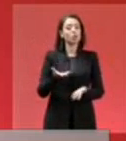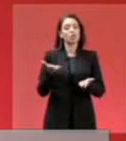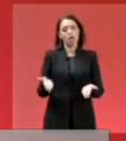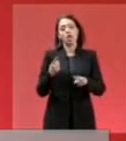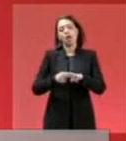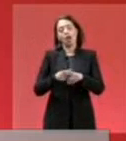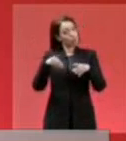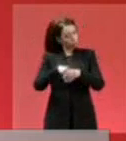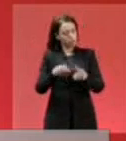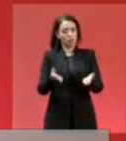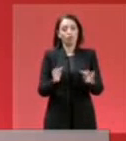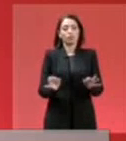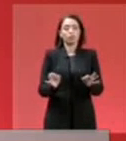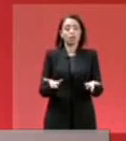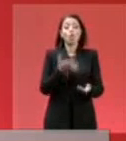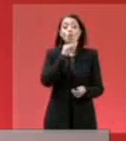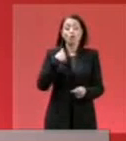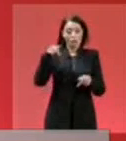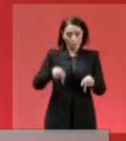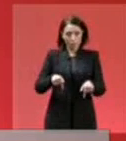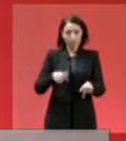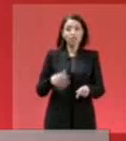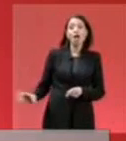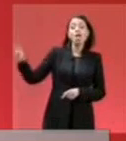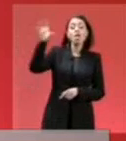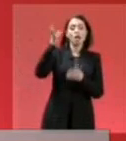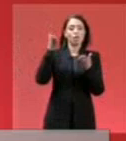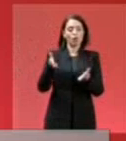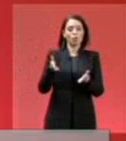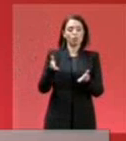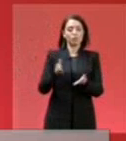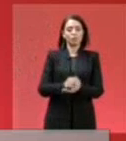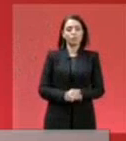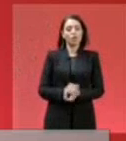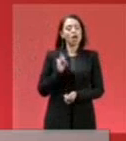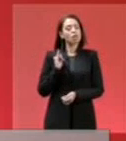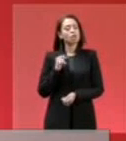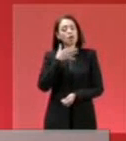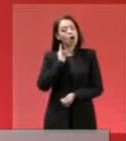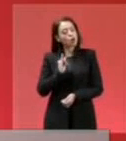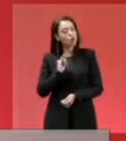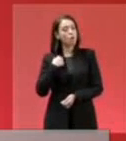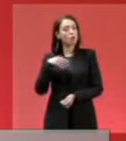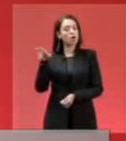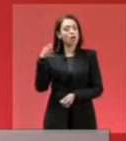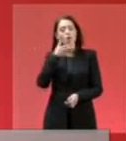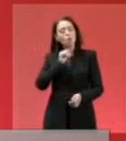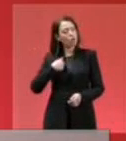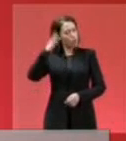την Ελλάδα. Διότι βρισκόμαστε σε μια Ευρώπη που ακόμη ακούει την ηχό της